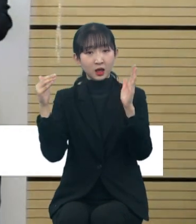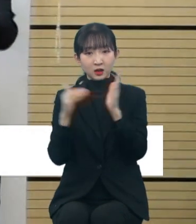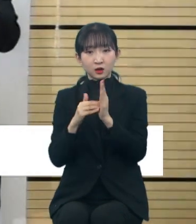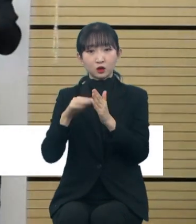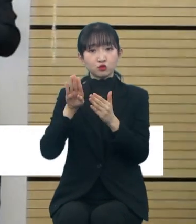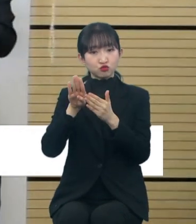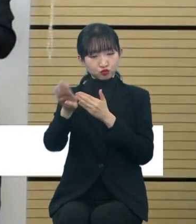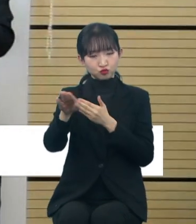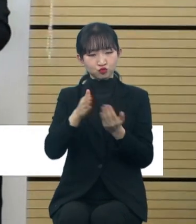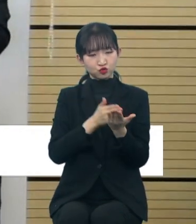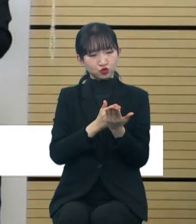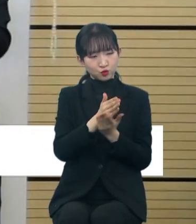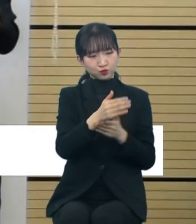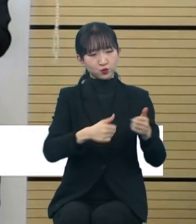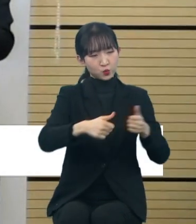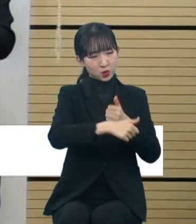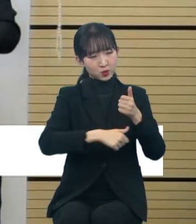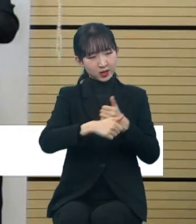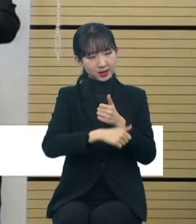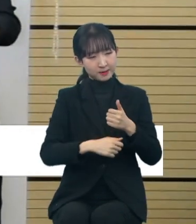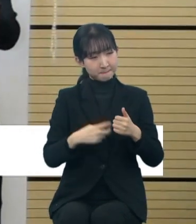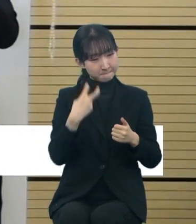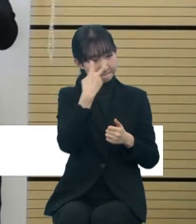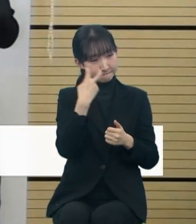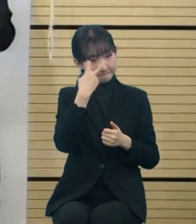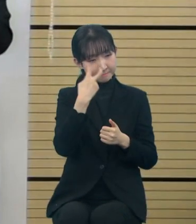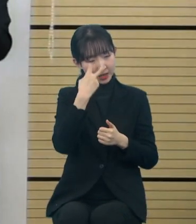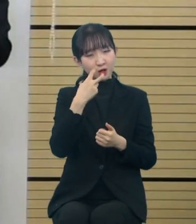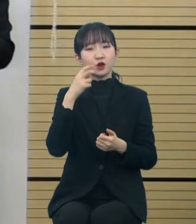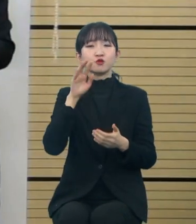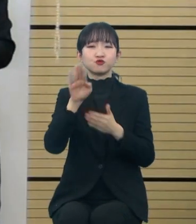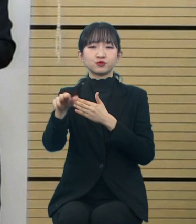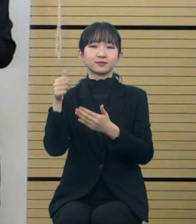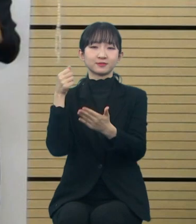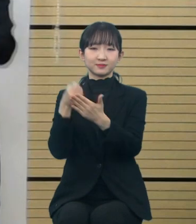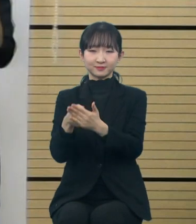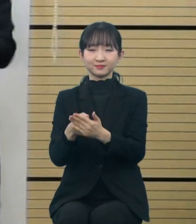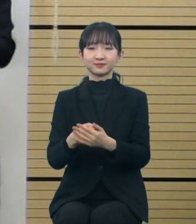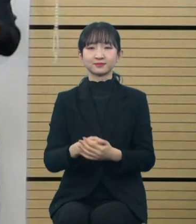예방접종 전문위원회 심의를 거쳐 접종 방안을 확정할 계획입니다.